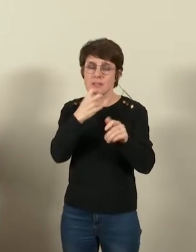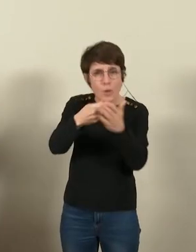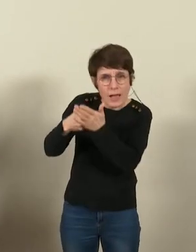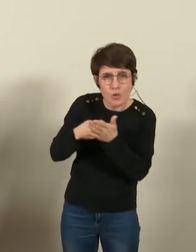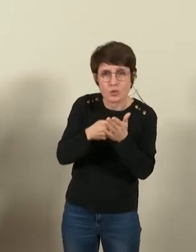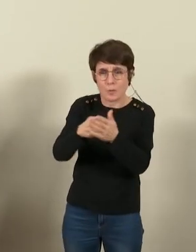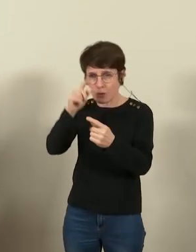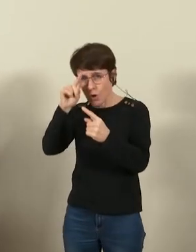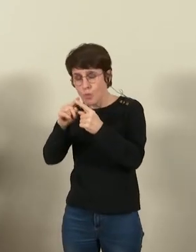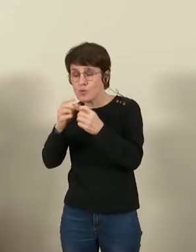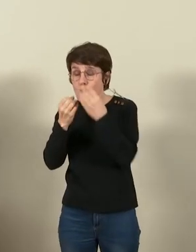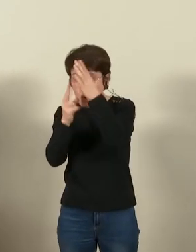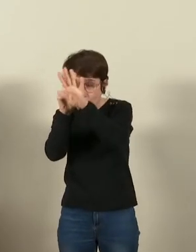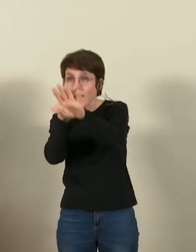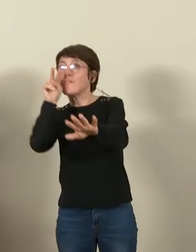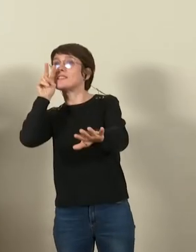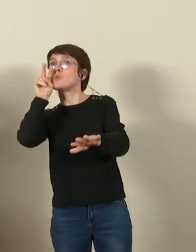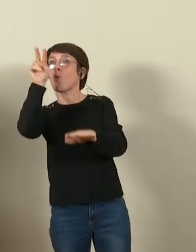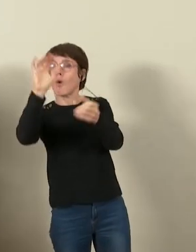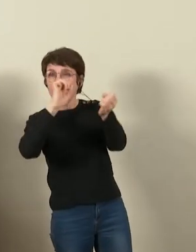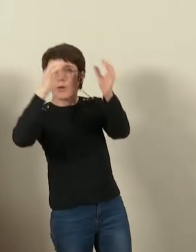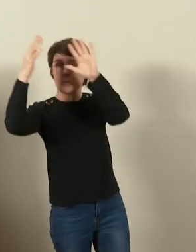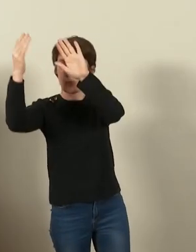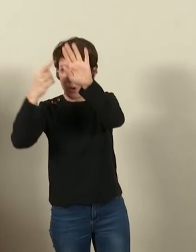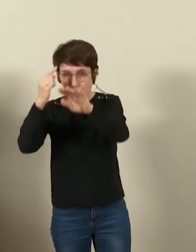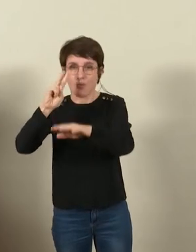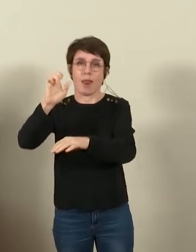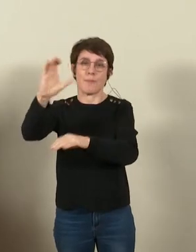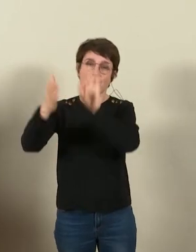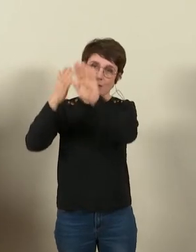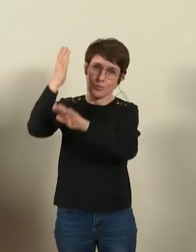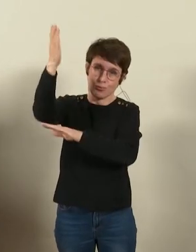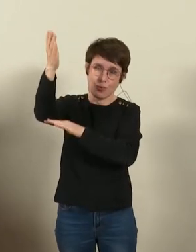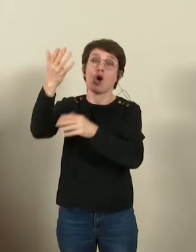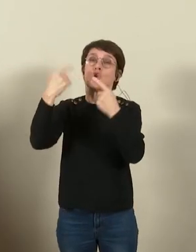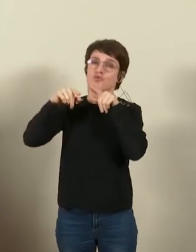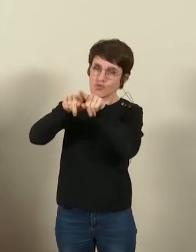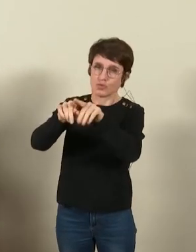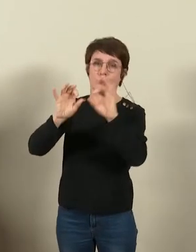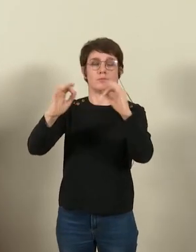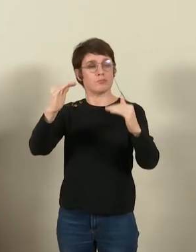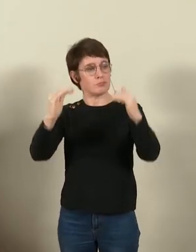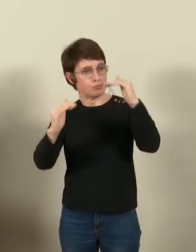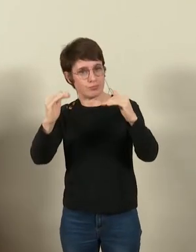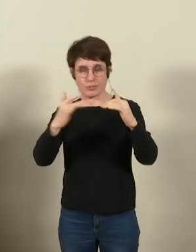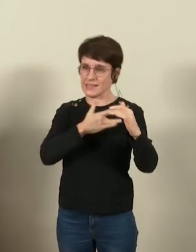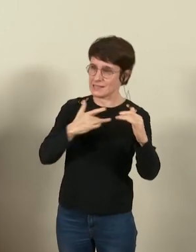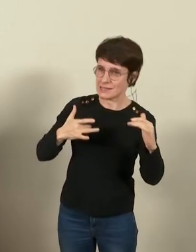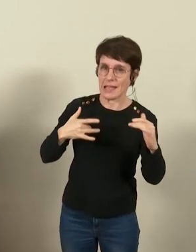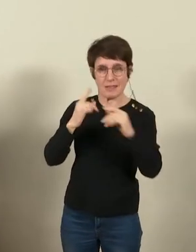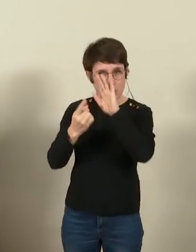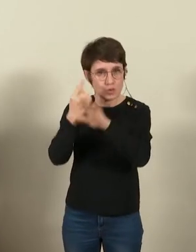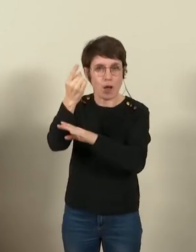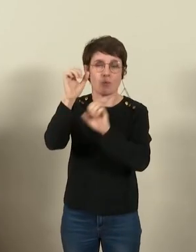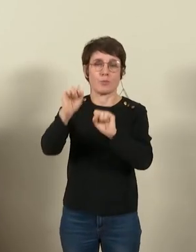vision nouvelle pour une politique pour la politique agricole commune juste saine et durable cette